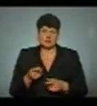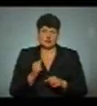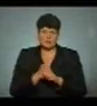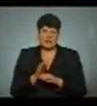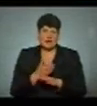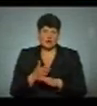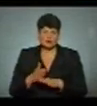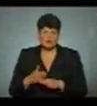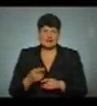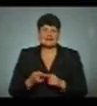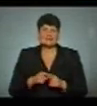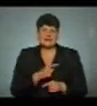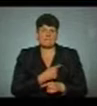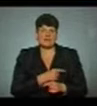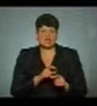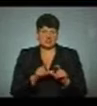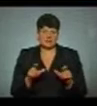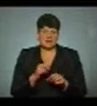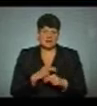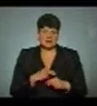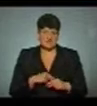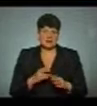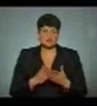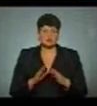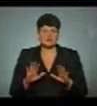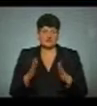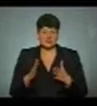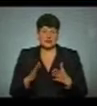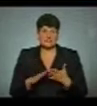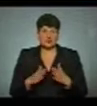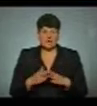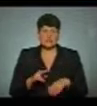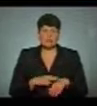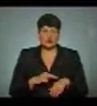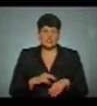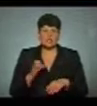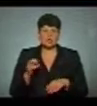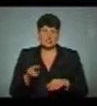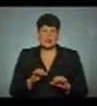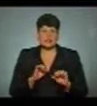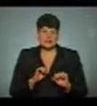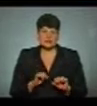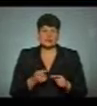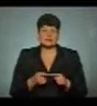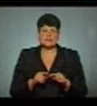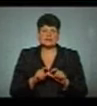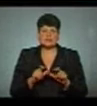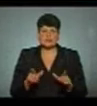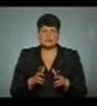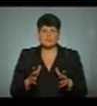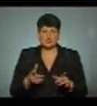це медичні працівники, служби надзвичайних ситуацій, поліція, соціальний захист, це ті заклади, які